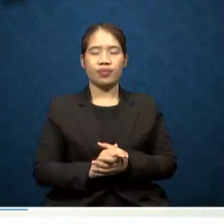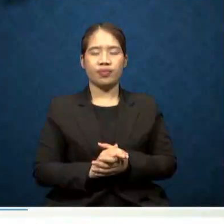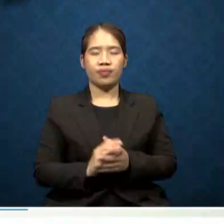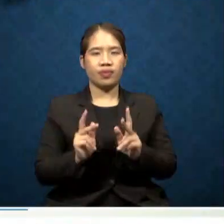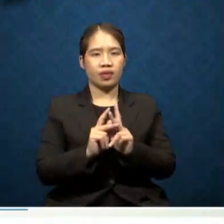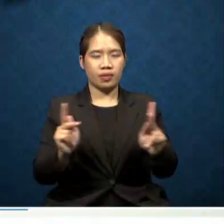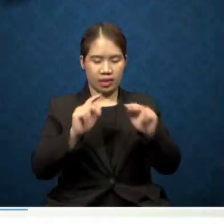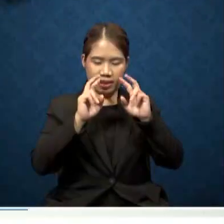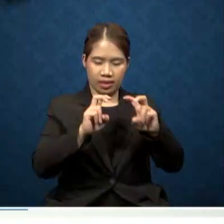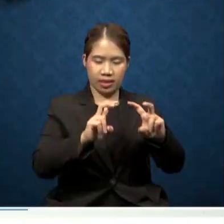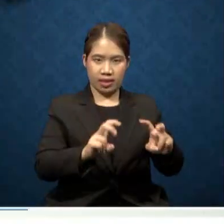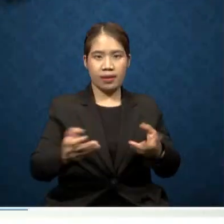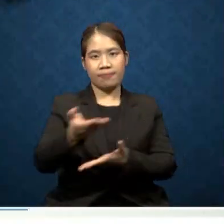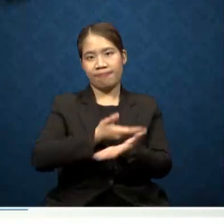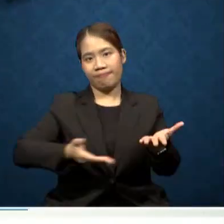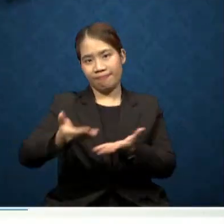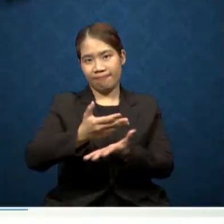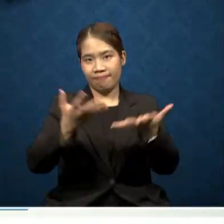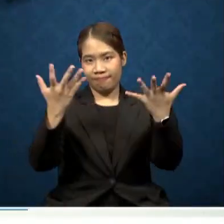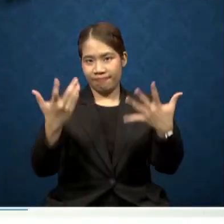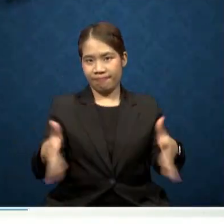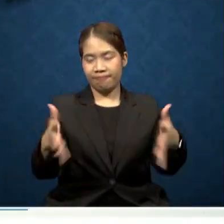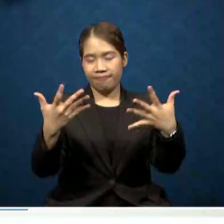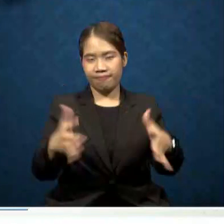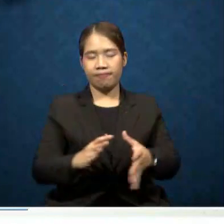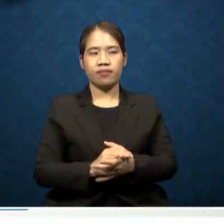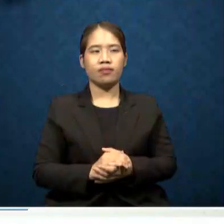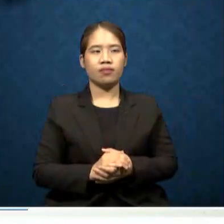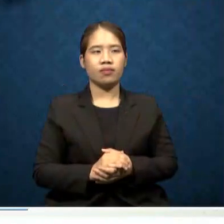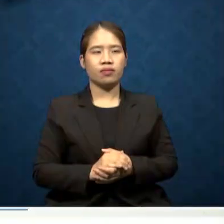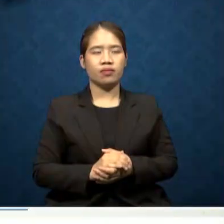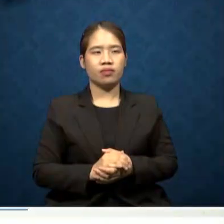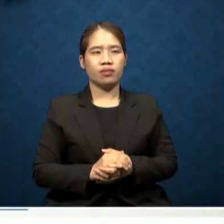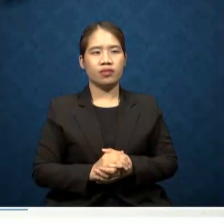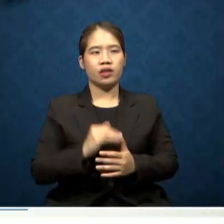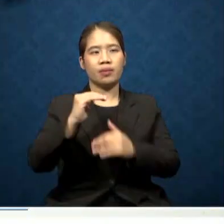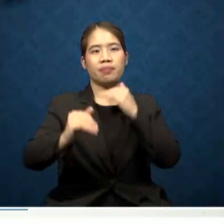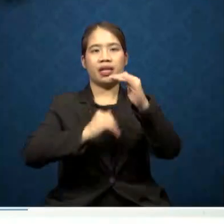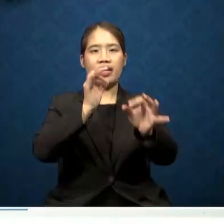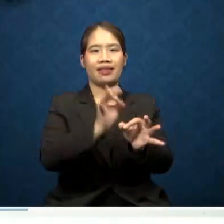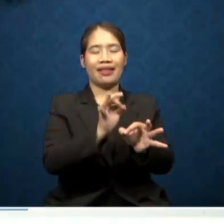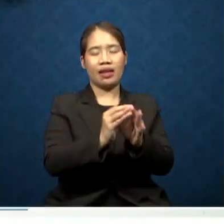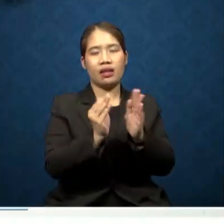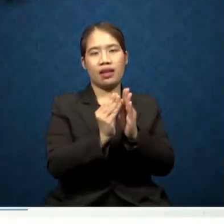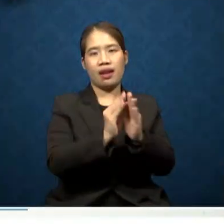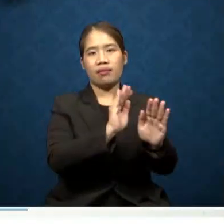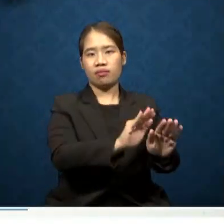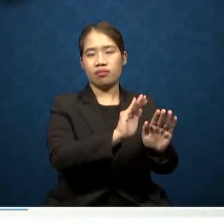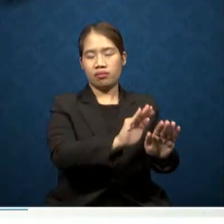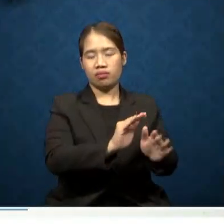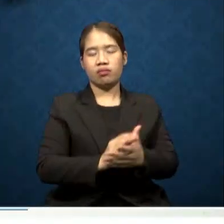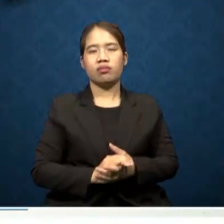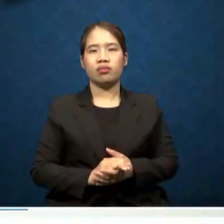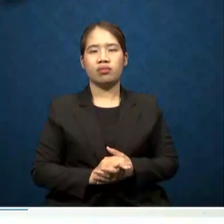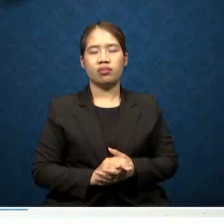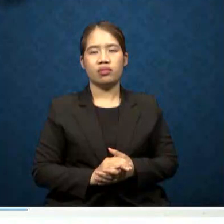วุฒิสภาได้พิจารณาศึกษาเรื่องดังกล่าวเสร็จเรียบร้อยแล้วนะครับเกี่ยวกับการพัฒนาธนาคารหน่วยกิจด้านการชศึกษา